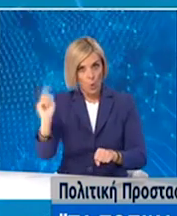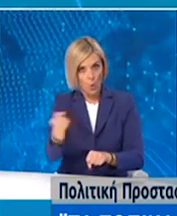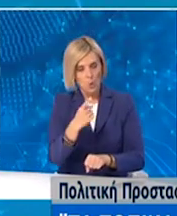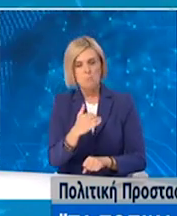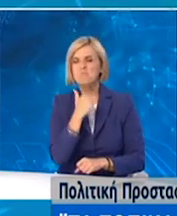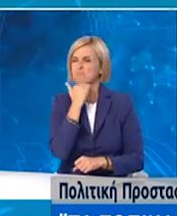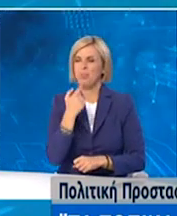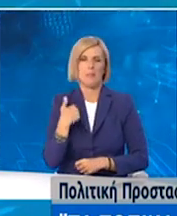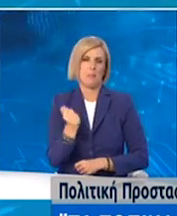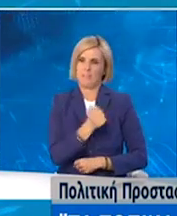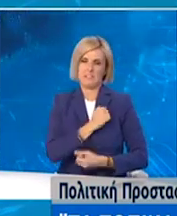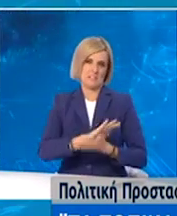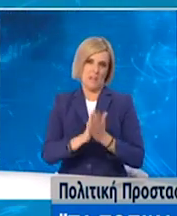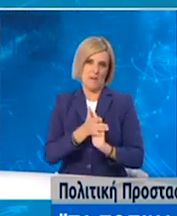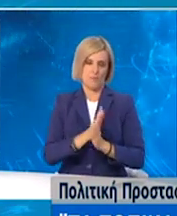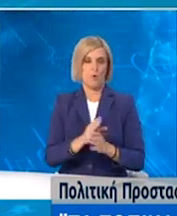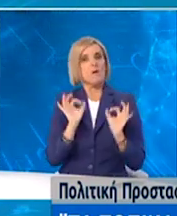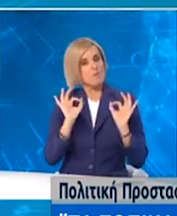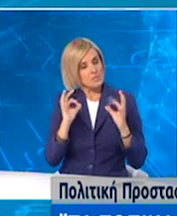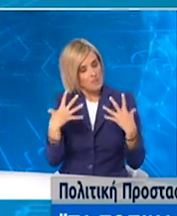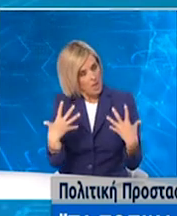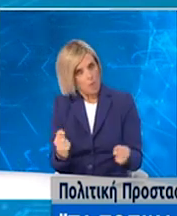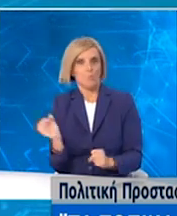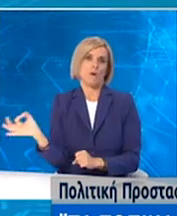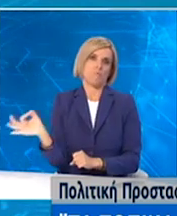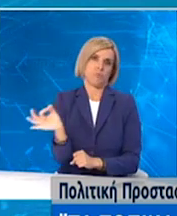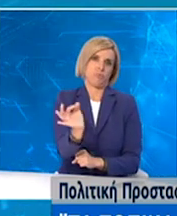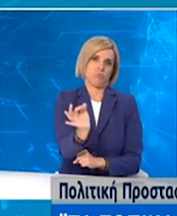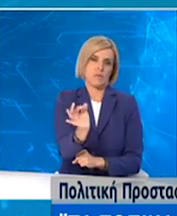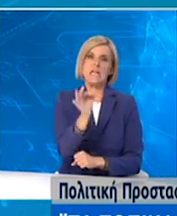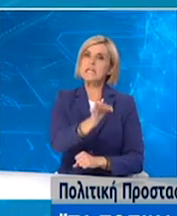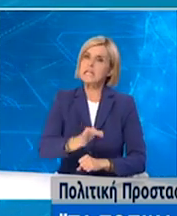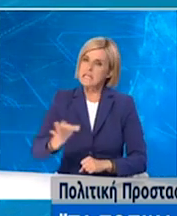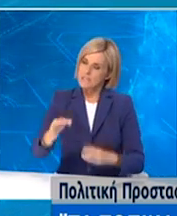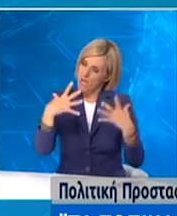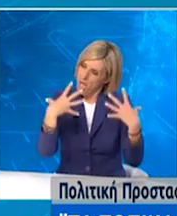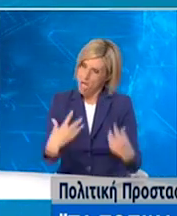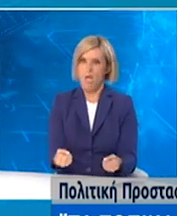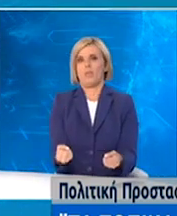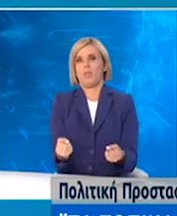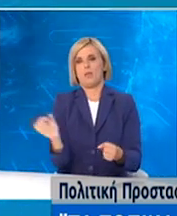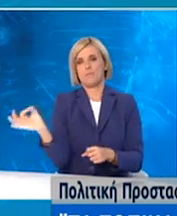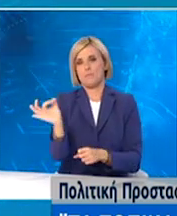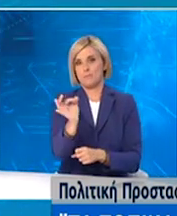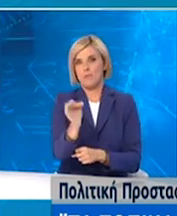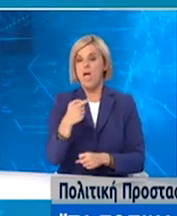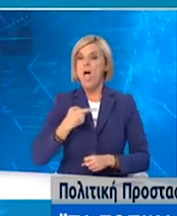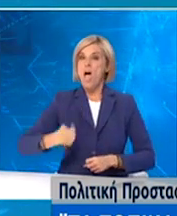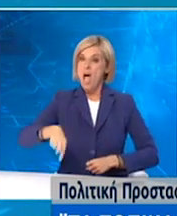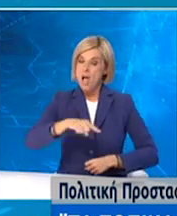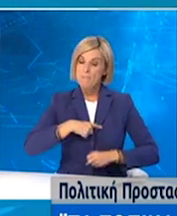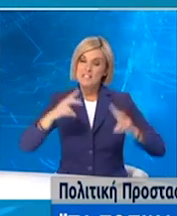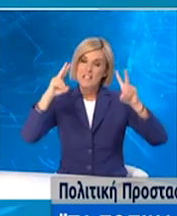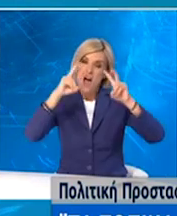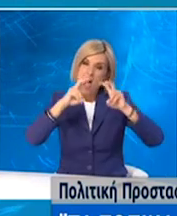τέτοια ανάγκη. Διότι προφανώς έχουμε κρούσματα σε νησιά και ειδικά στο κομμάτι που αφορά στα νησιά, ο μηχανισμός μας είναι